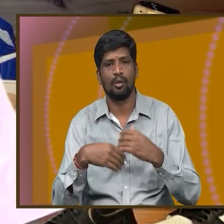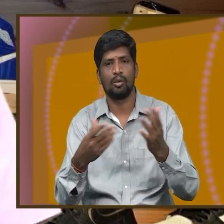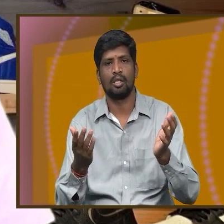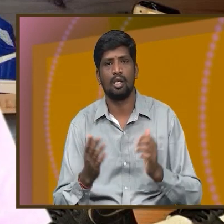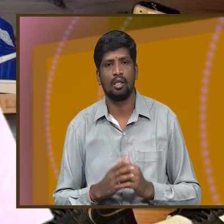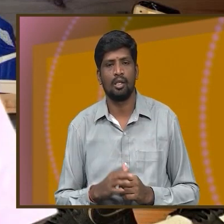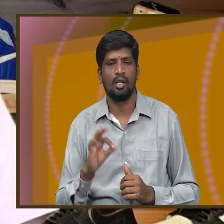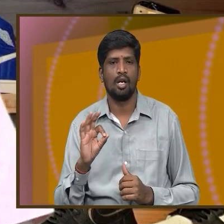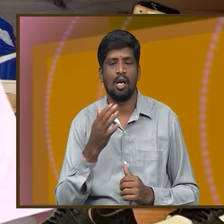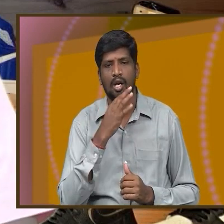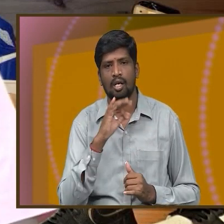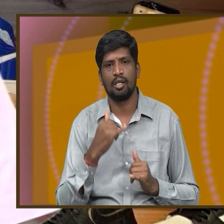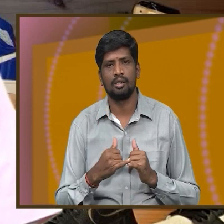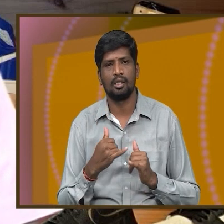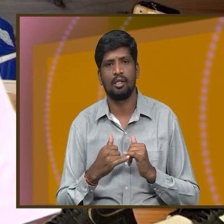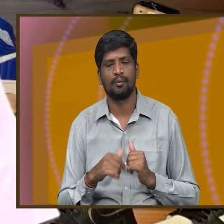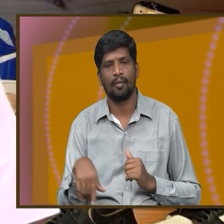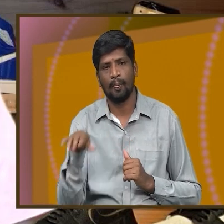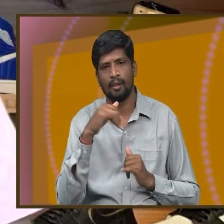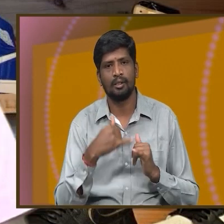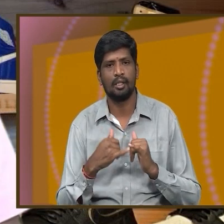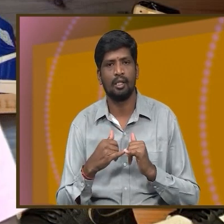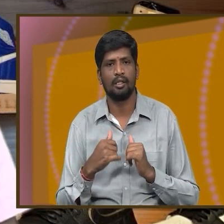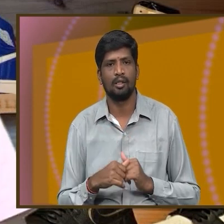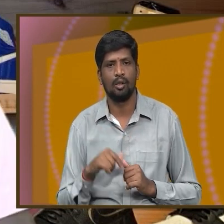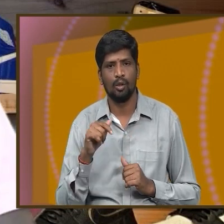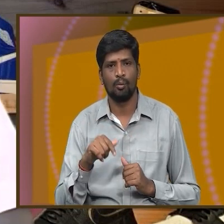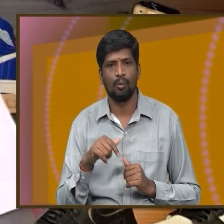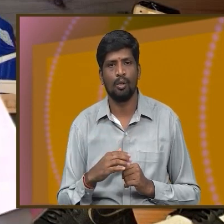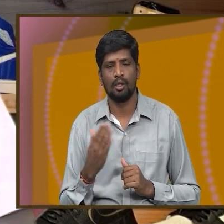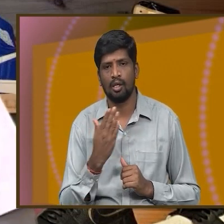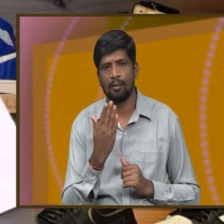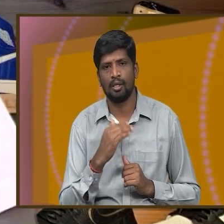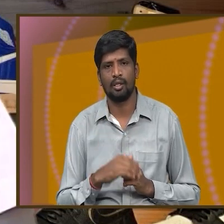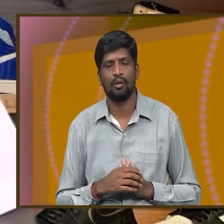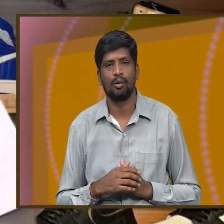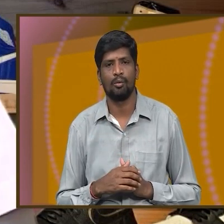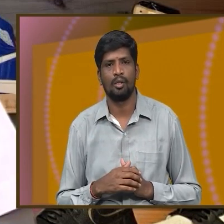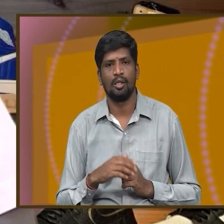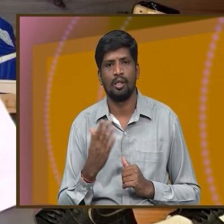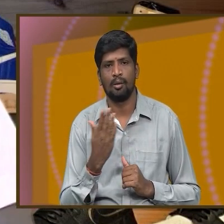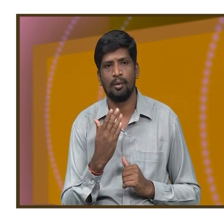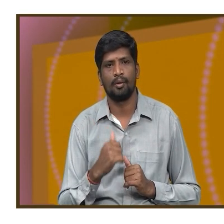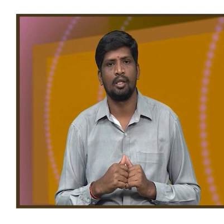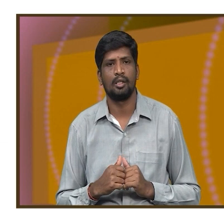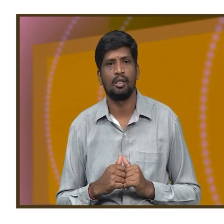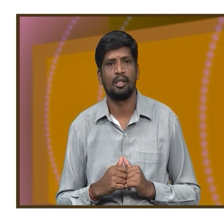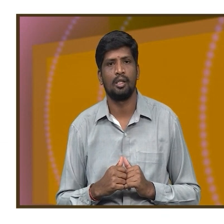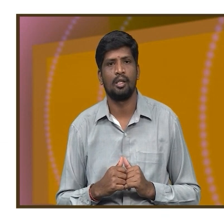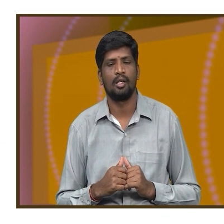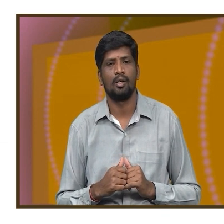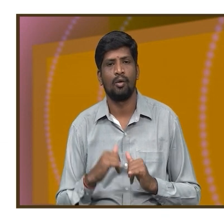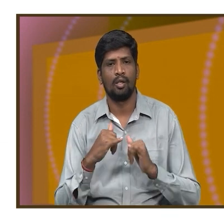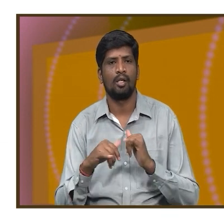படைத்து கொடுத்திருக்கிறார். ரொம்ப அற்புதமான ஒரு சிறுகதை. இந்த சிறுகதையிலிருந்து இப்பொழுது இதுவரையாக அந்த சிறுகதையை பார்த்தோம். இந்த கதையிலிருந்து